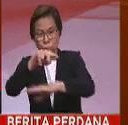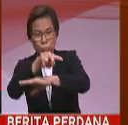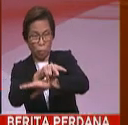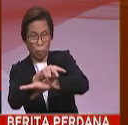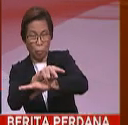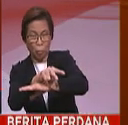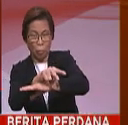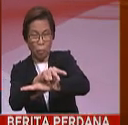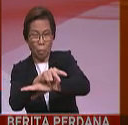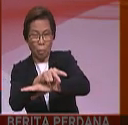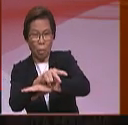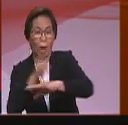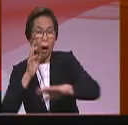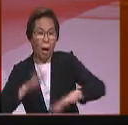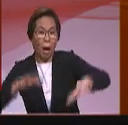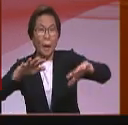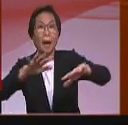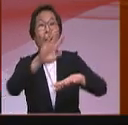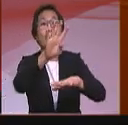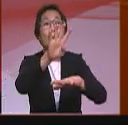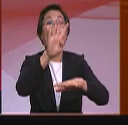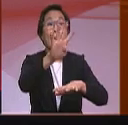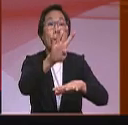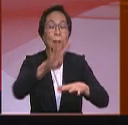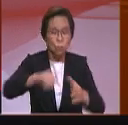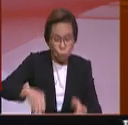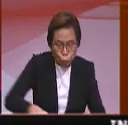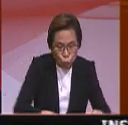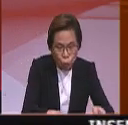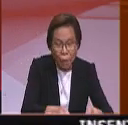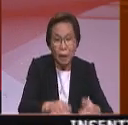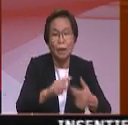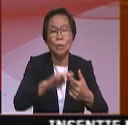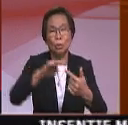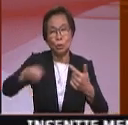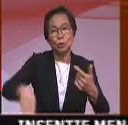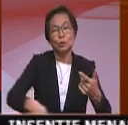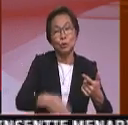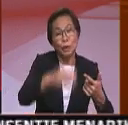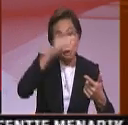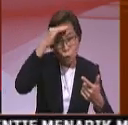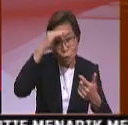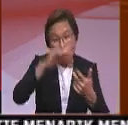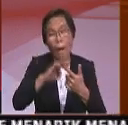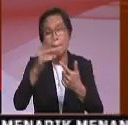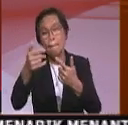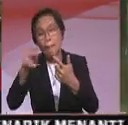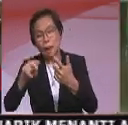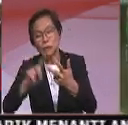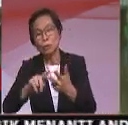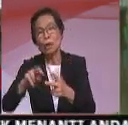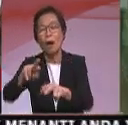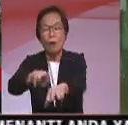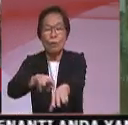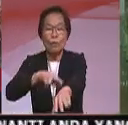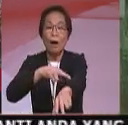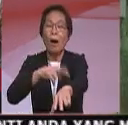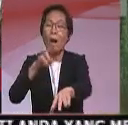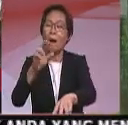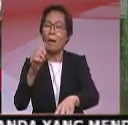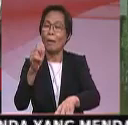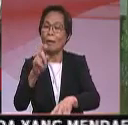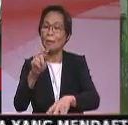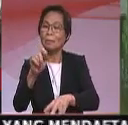memantau tren terkini air di empat sungai utama, iaitu Sungai Johor, Sungai Bang, Sungai Pemandi dan Sungai Rantau Panjang yang